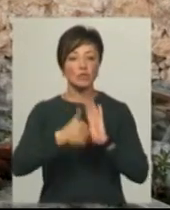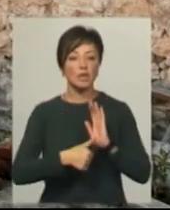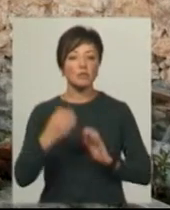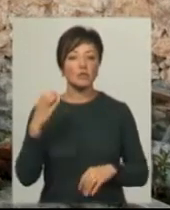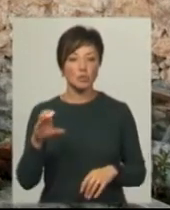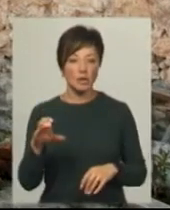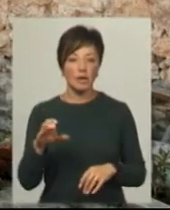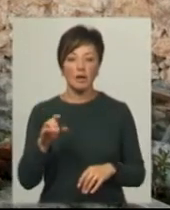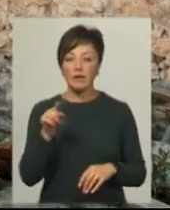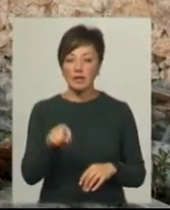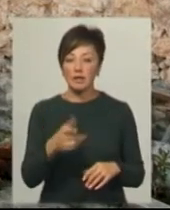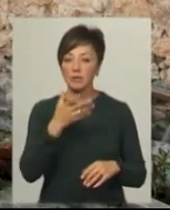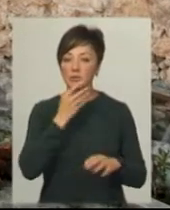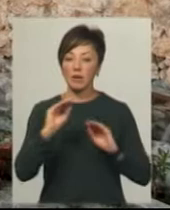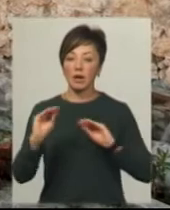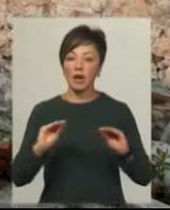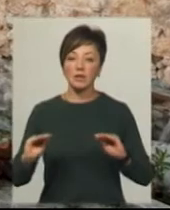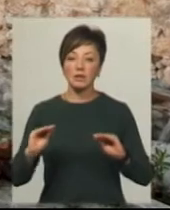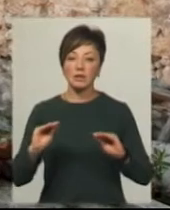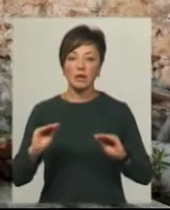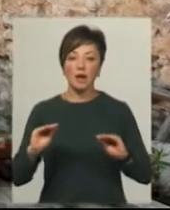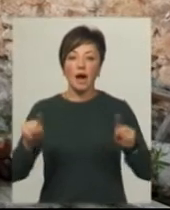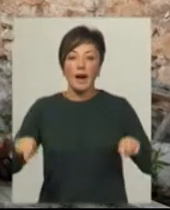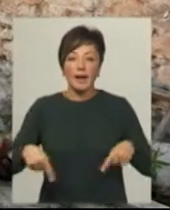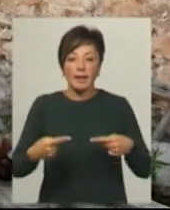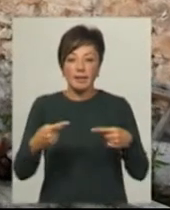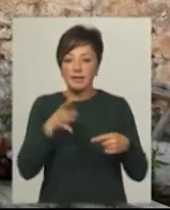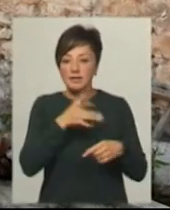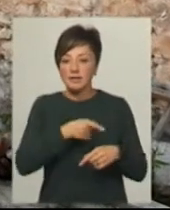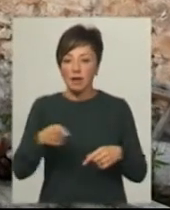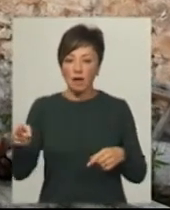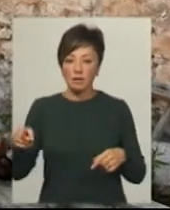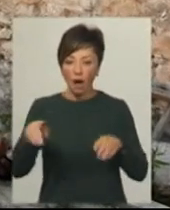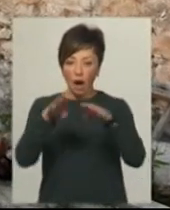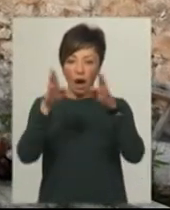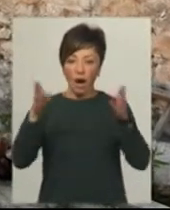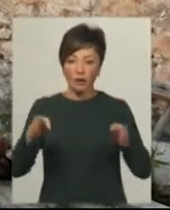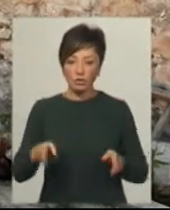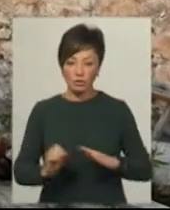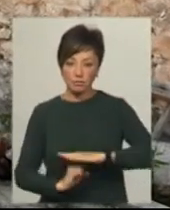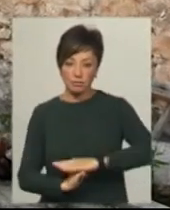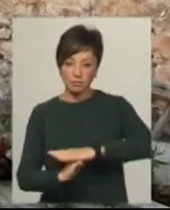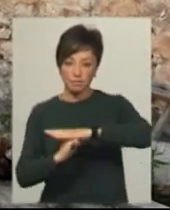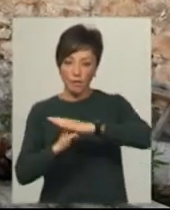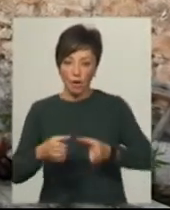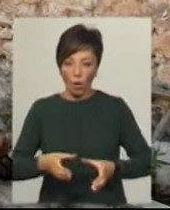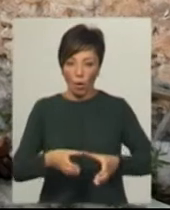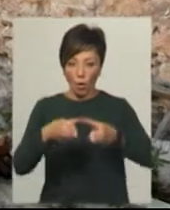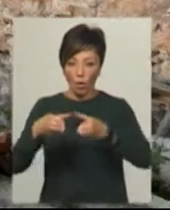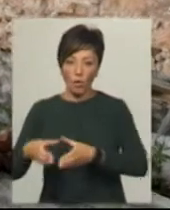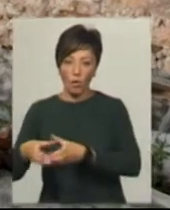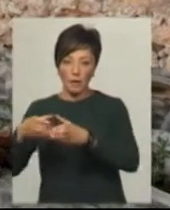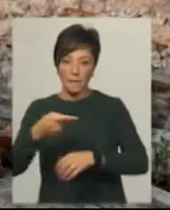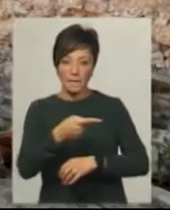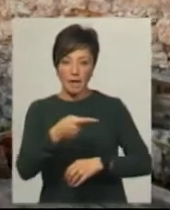столітті. Він прикрашений ренесансною арочною галереєю, яка спирається на різьблені колони, її перший